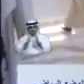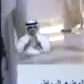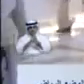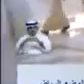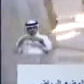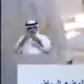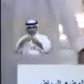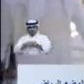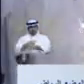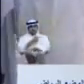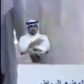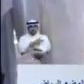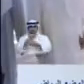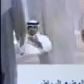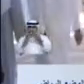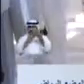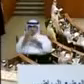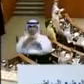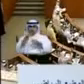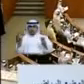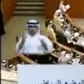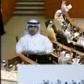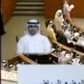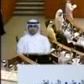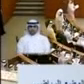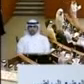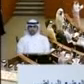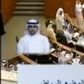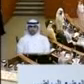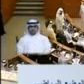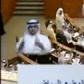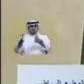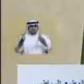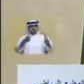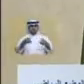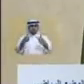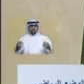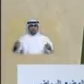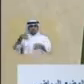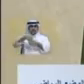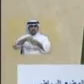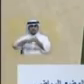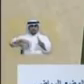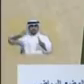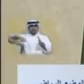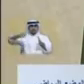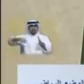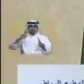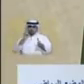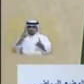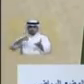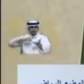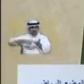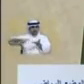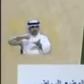الحكومة لترشيد الميزانية وتحمل المسؤولية. كما وافق المجلس خلال الجلسة على عدد من